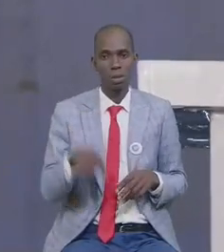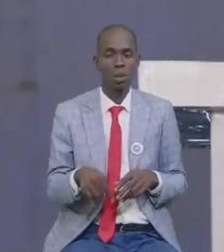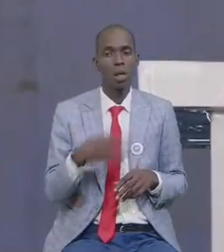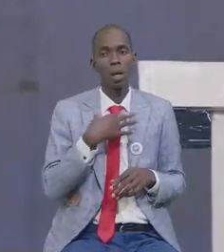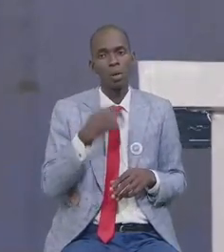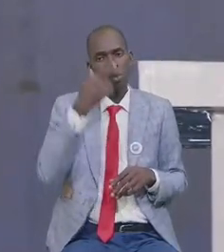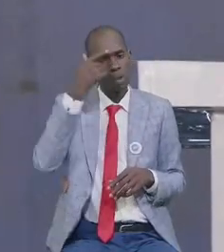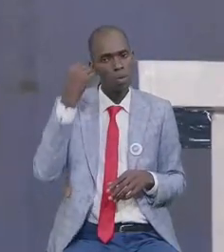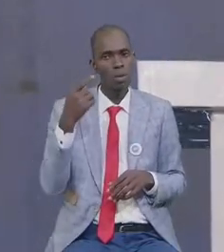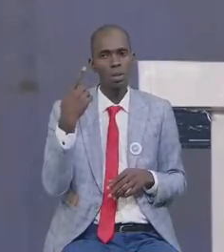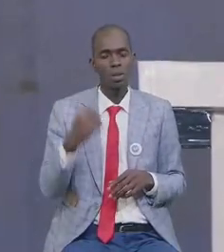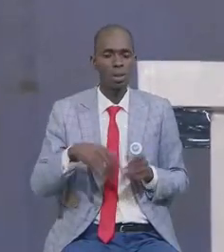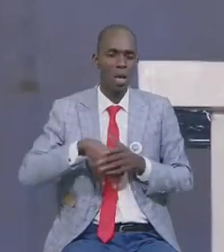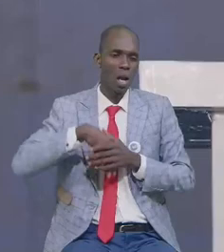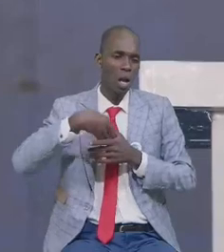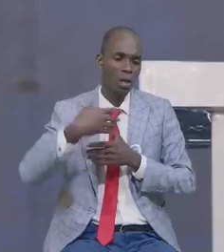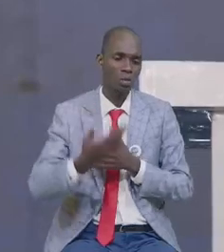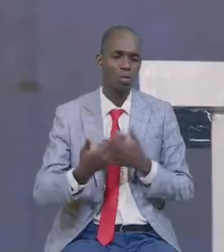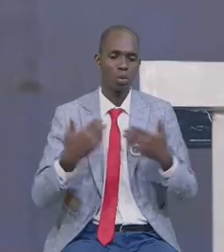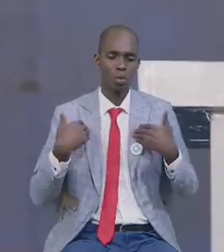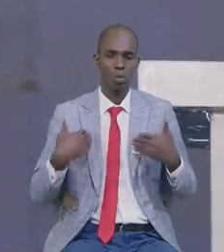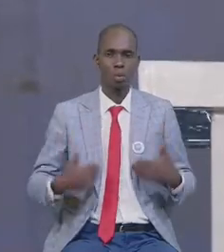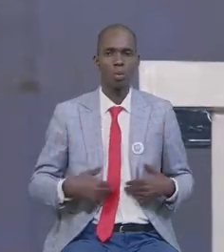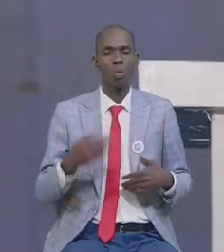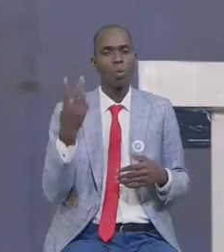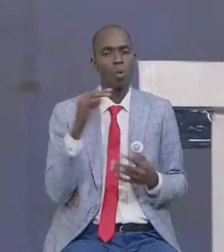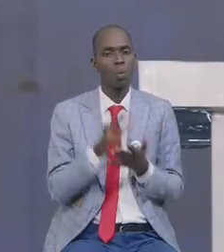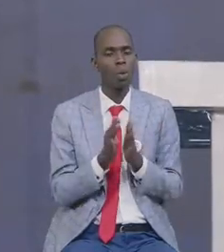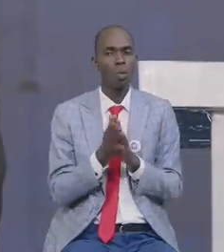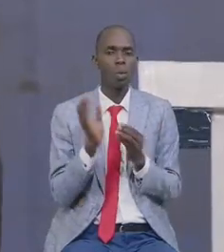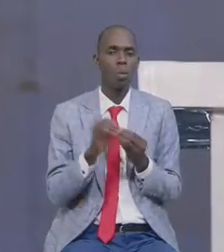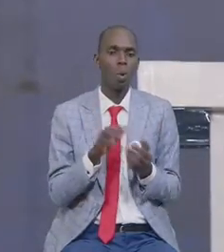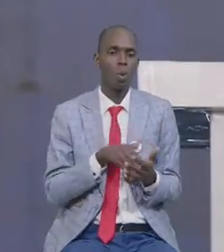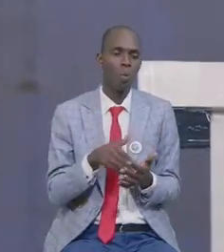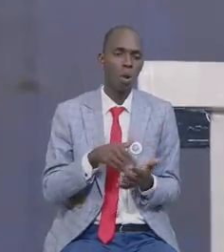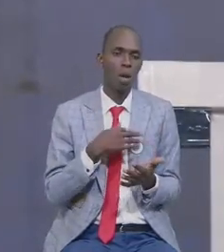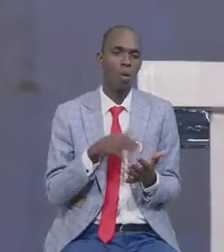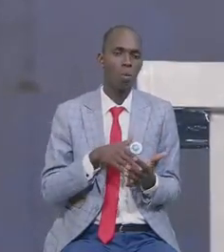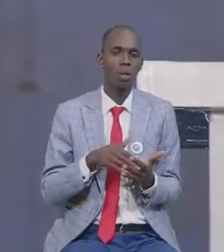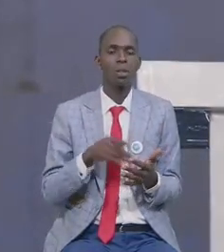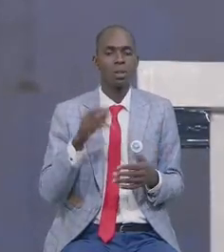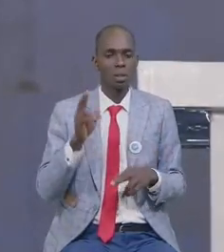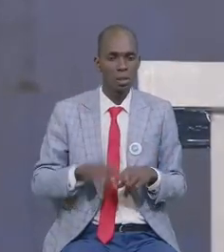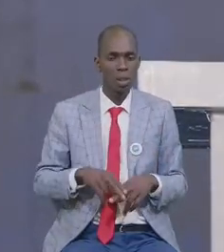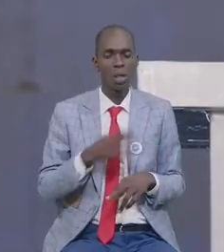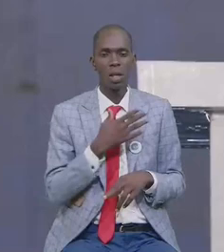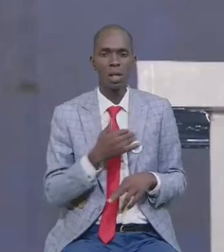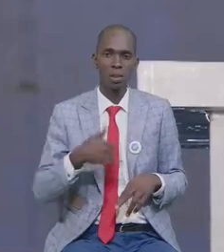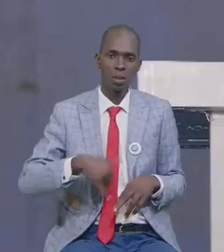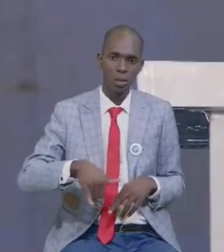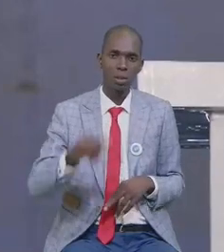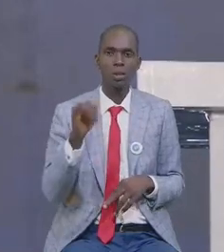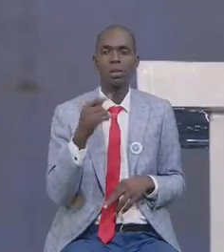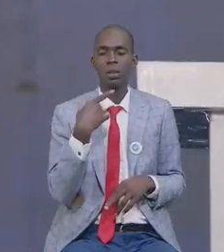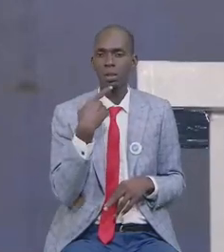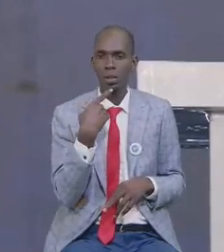mais le corps extérieur s'affaiblissait davantage. Il s'est assis et il a dit